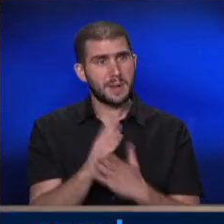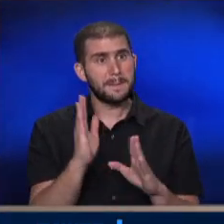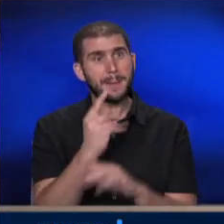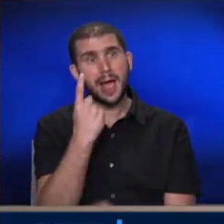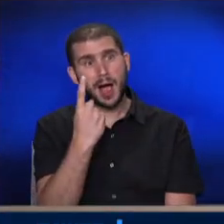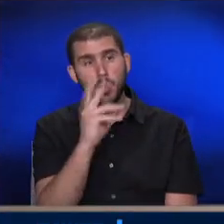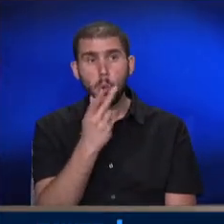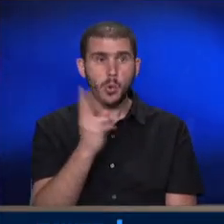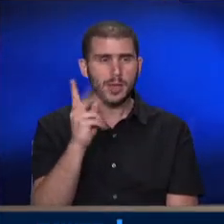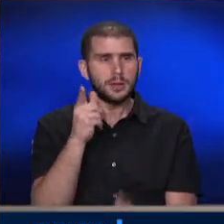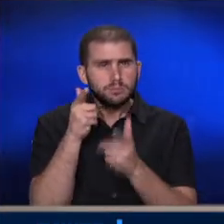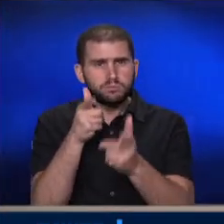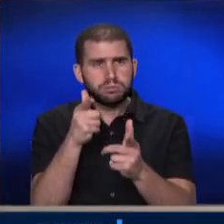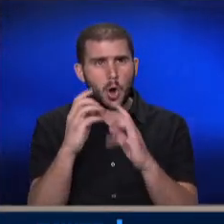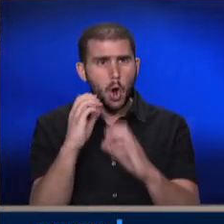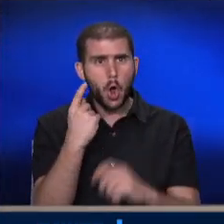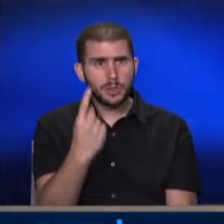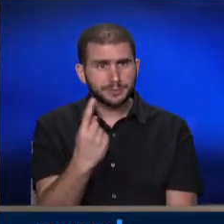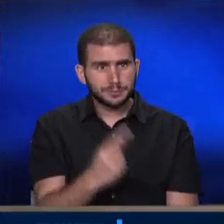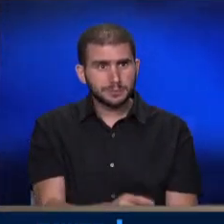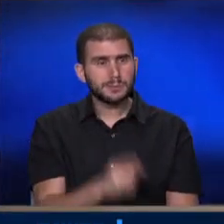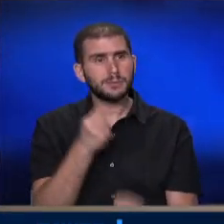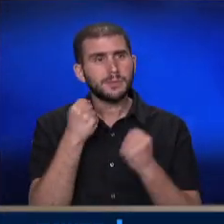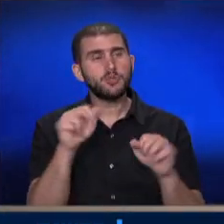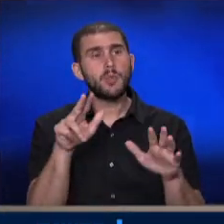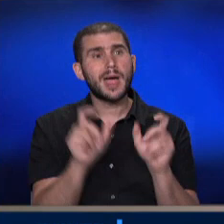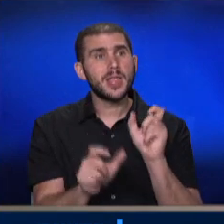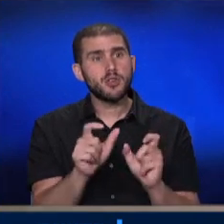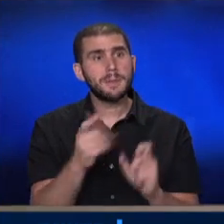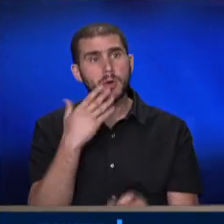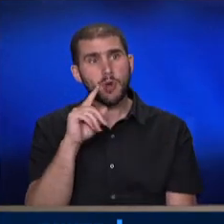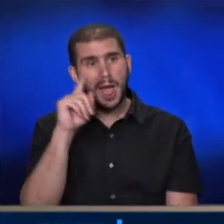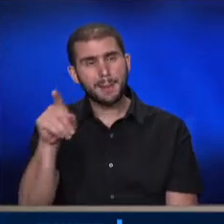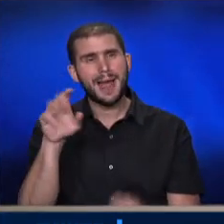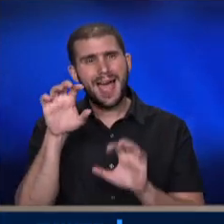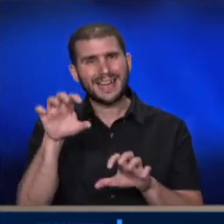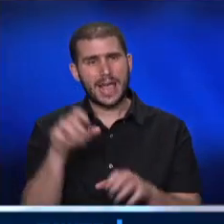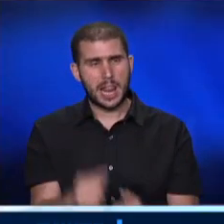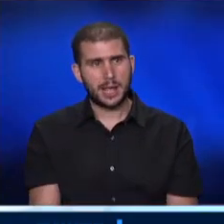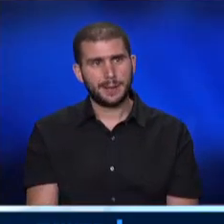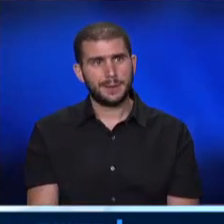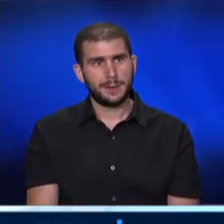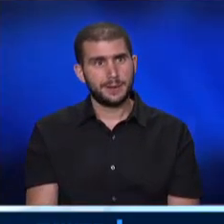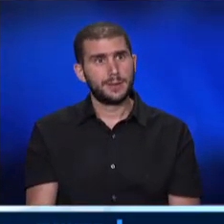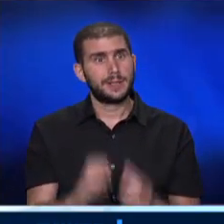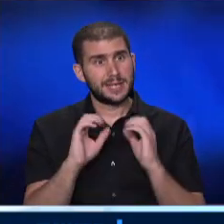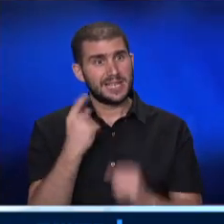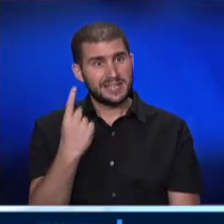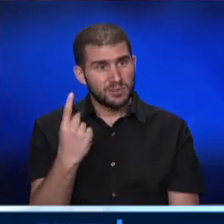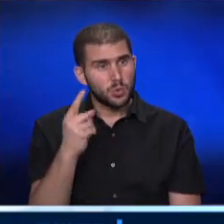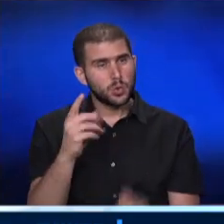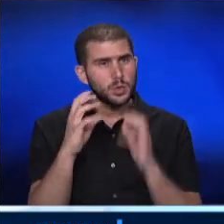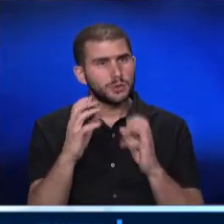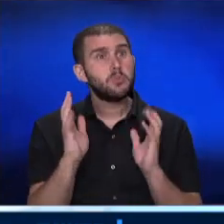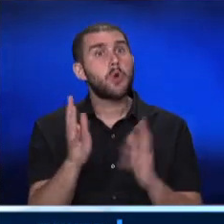מחבל אחד בירי לעבר האוטובוס, שהסיע 8 נוסעים מירושלים לאריאל. הכביש הזה